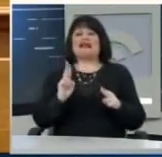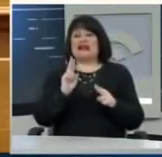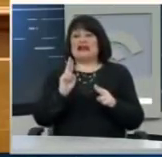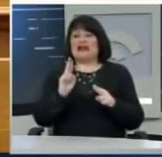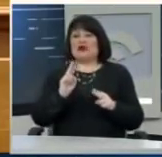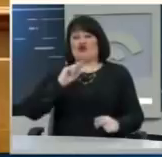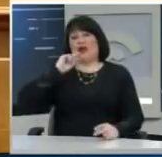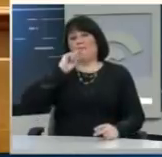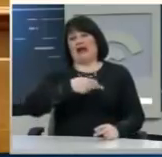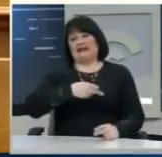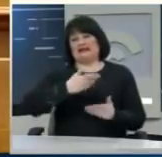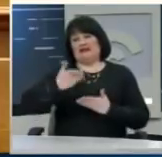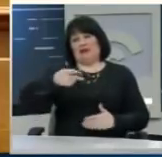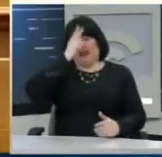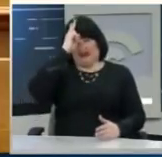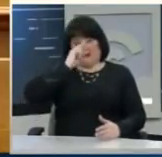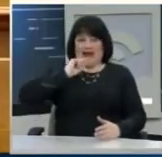σε δημοσιεύματα του γερμανικού τύπου.